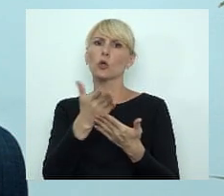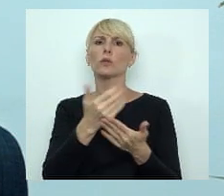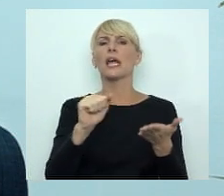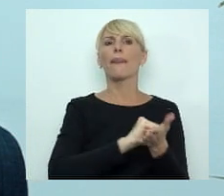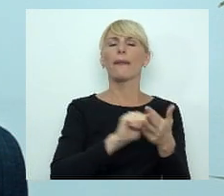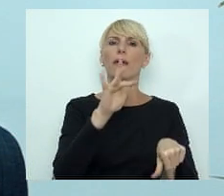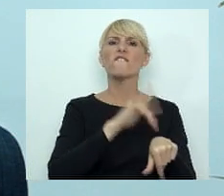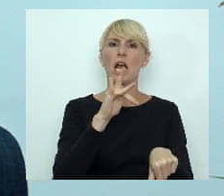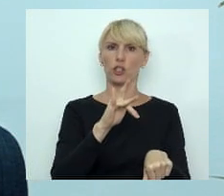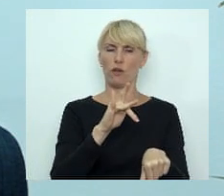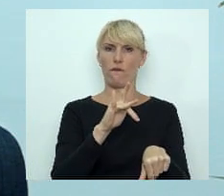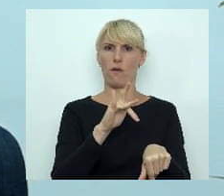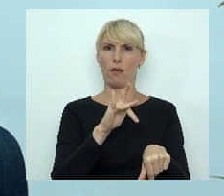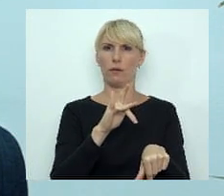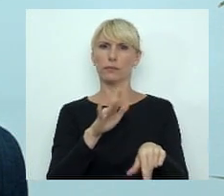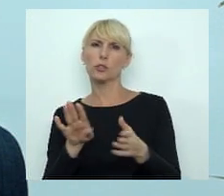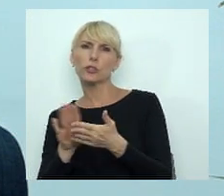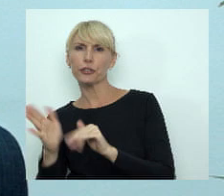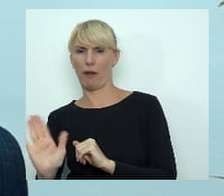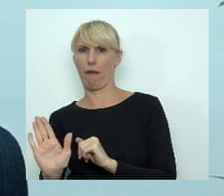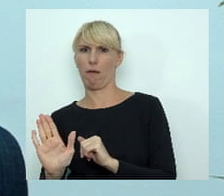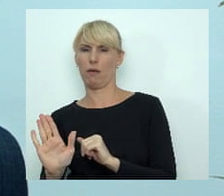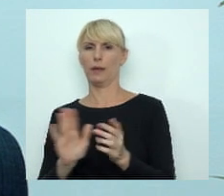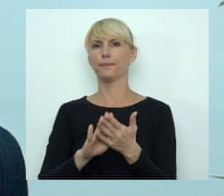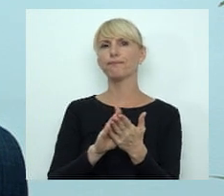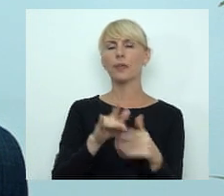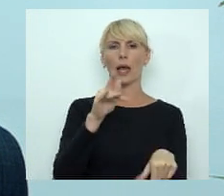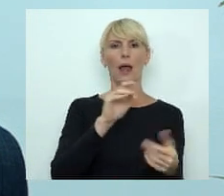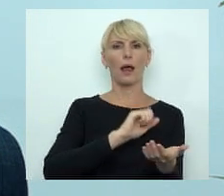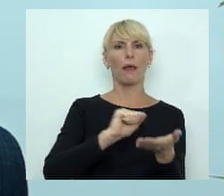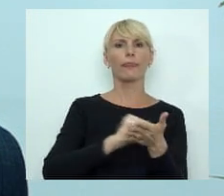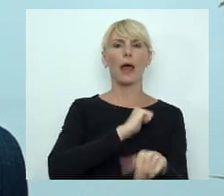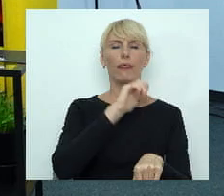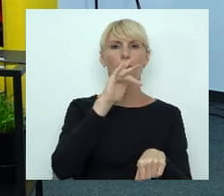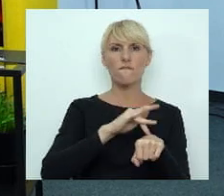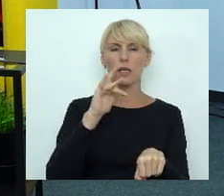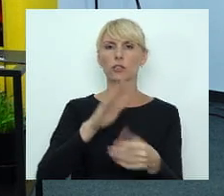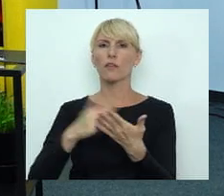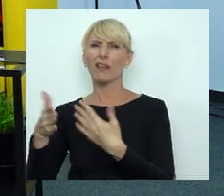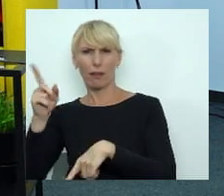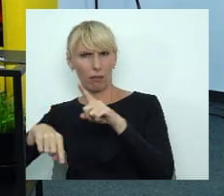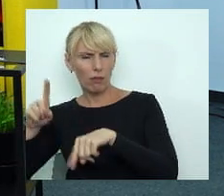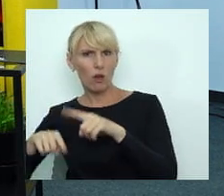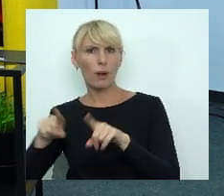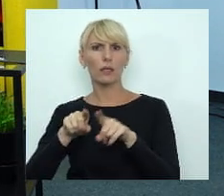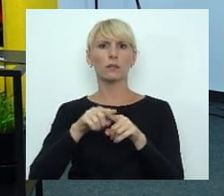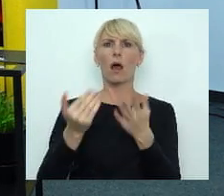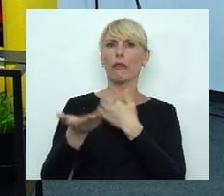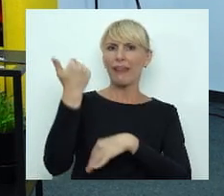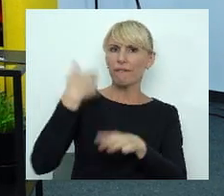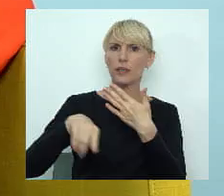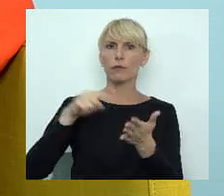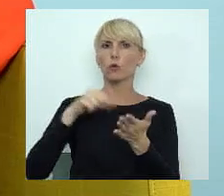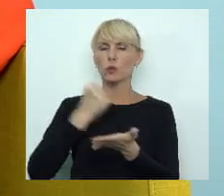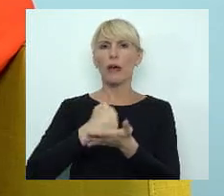dane medyczne. Dane wrażliwe i dane zwykłe to jest podział, który funkcjonował także na gruncie starych